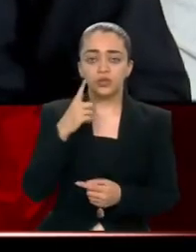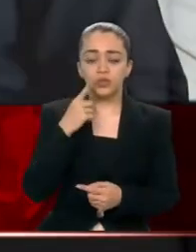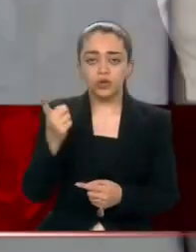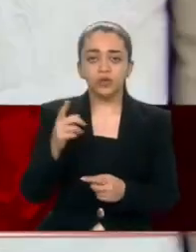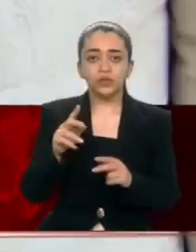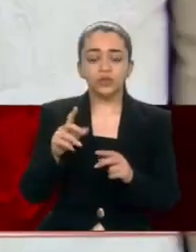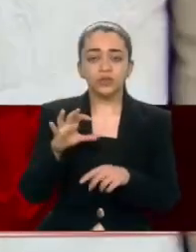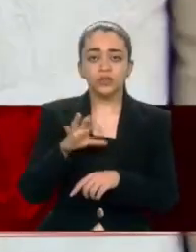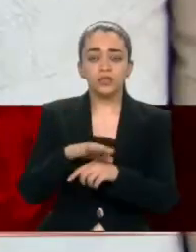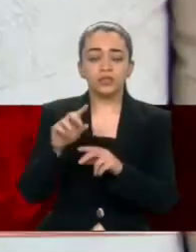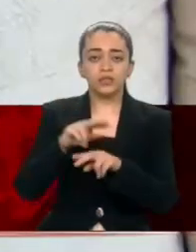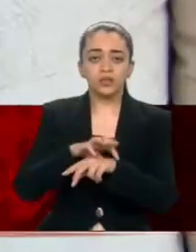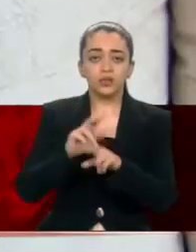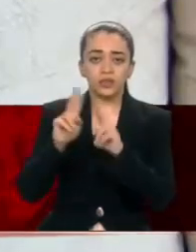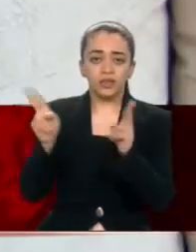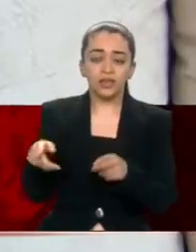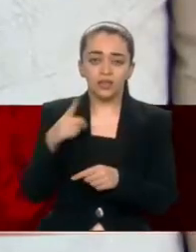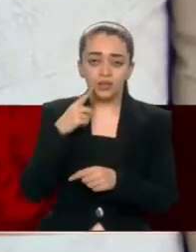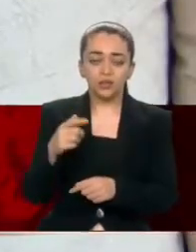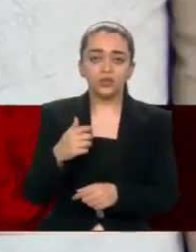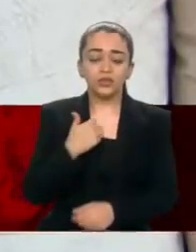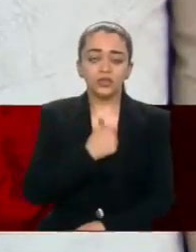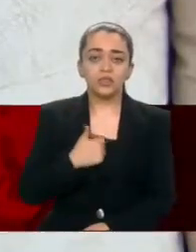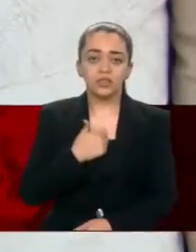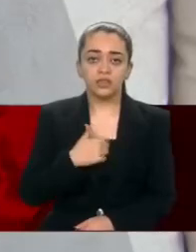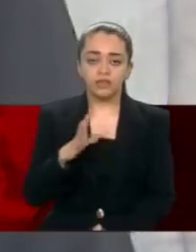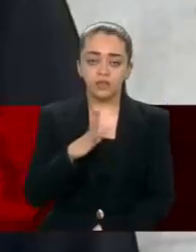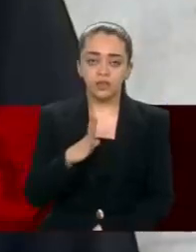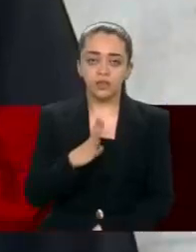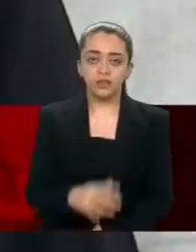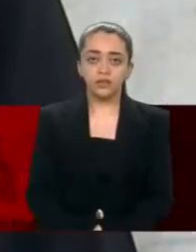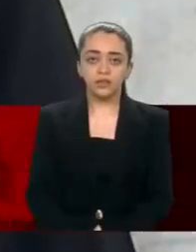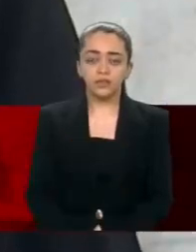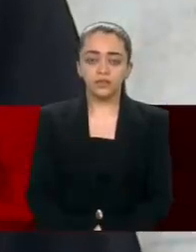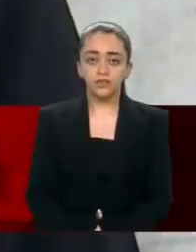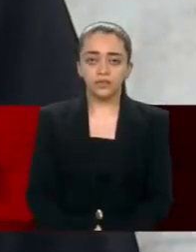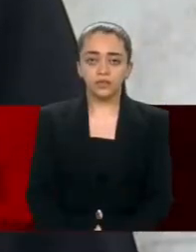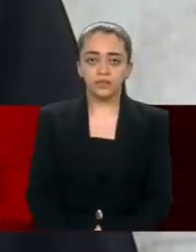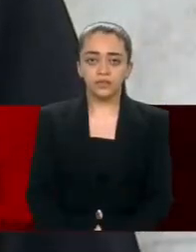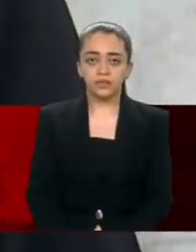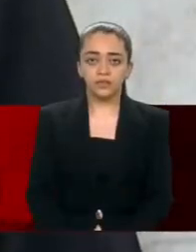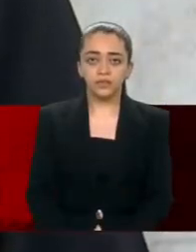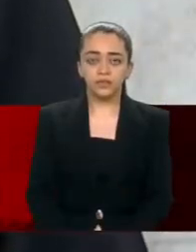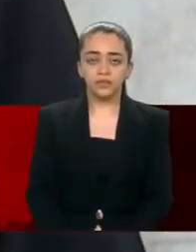Öfkesi dinmedi dönüş yapıp da geçmiş olsun Biz bu hatayı yaptık yani özür dileriz demediler yani